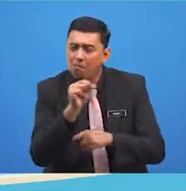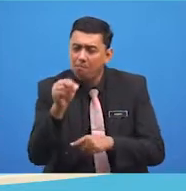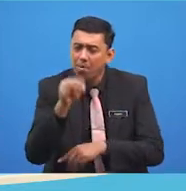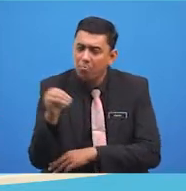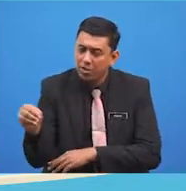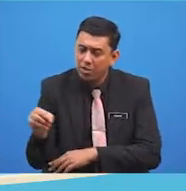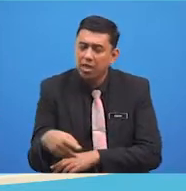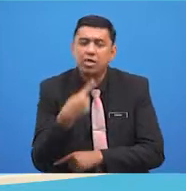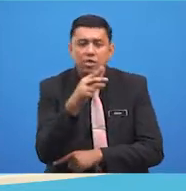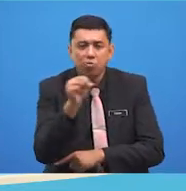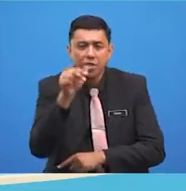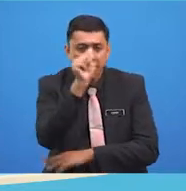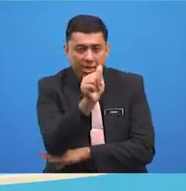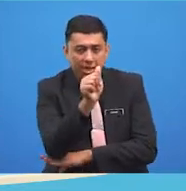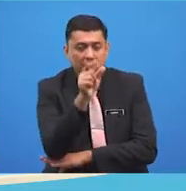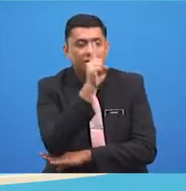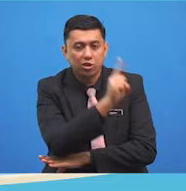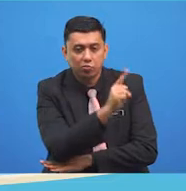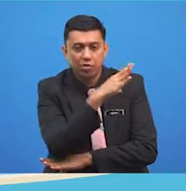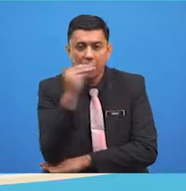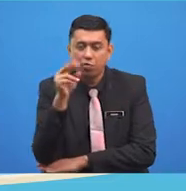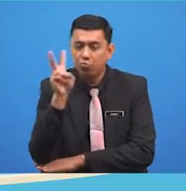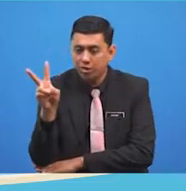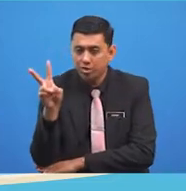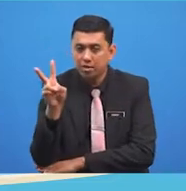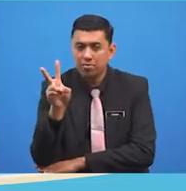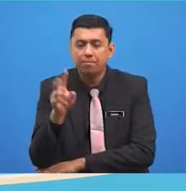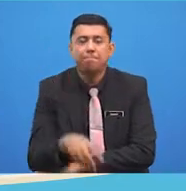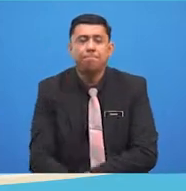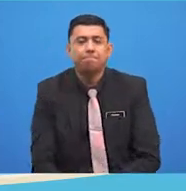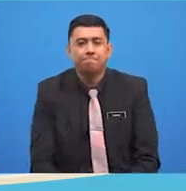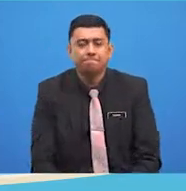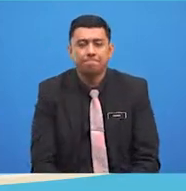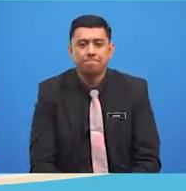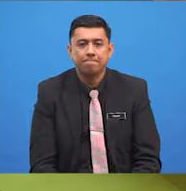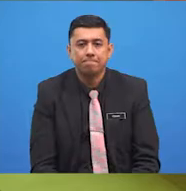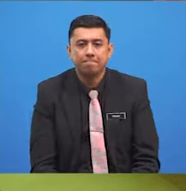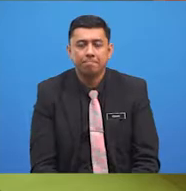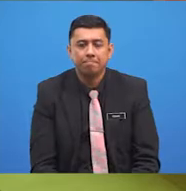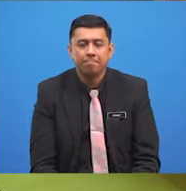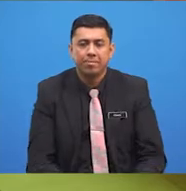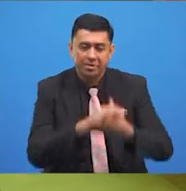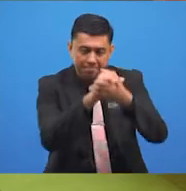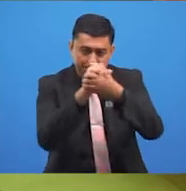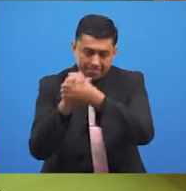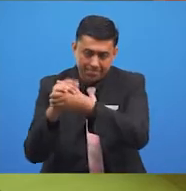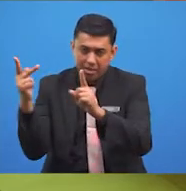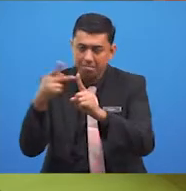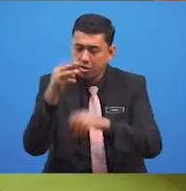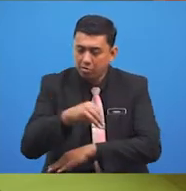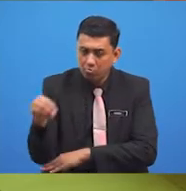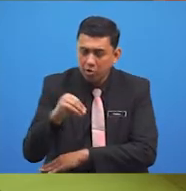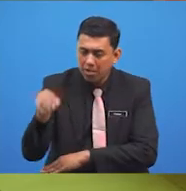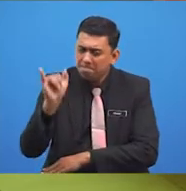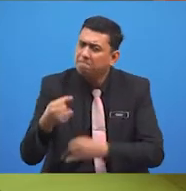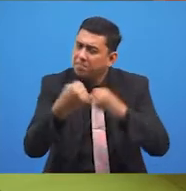murid-murid. Jawapannya ialah A, iaitu 1 dan 2, Parker dan Miri. Syabas kepada murid-murid